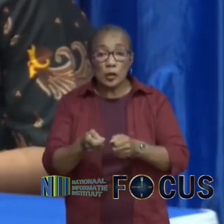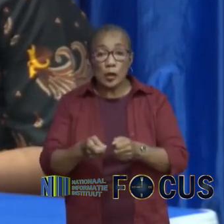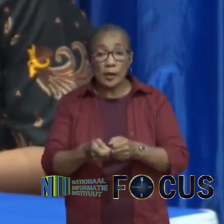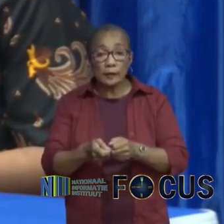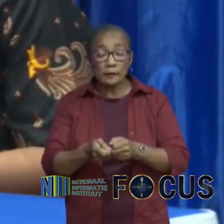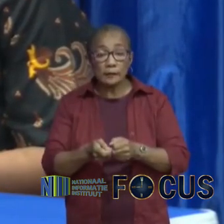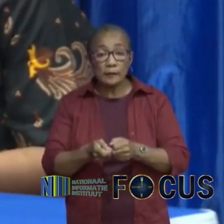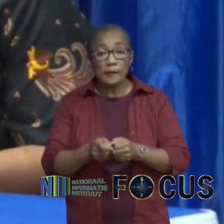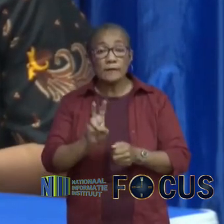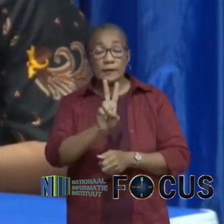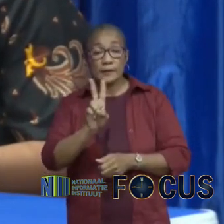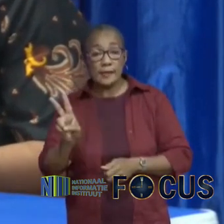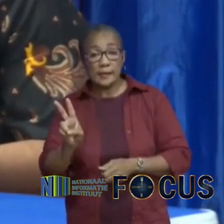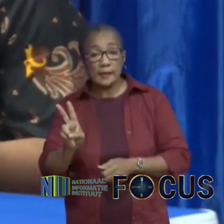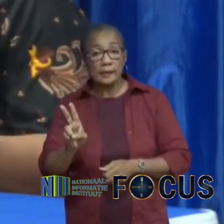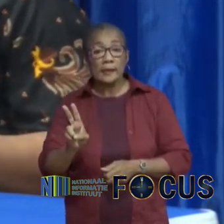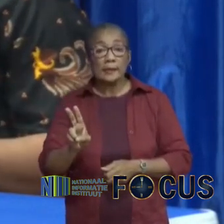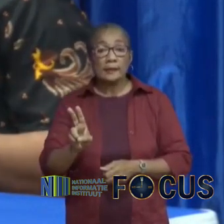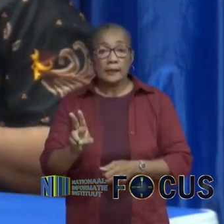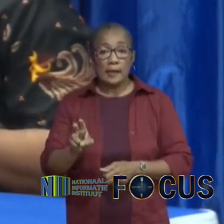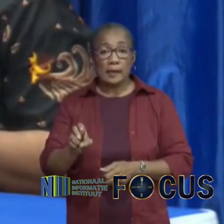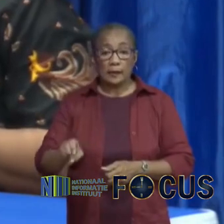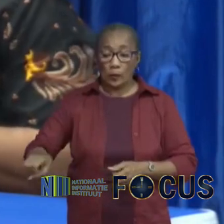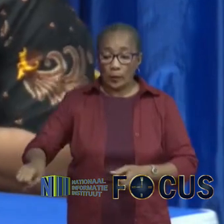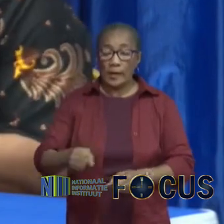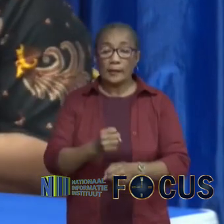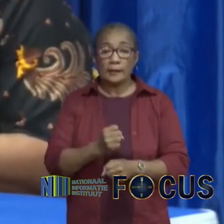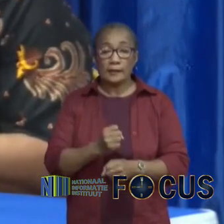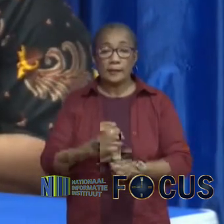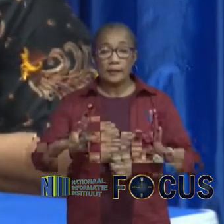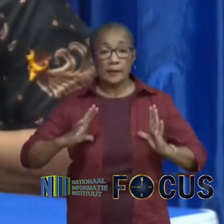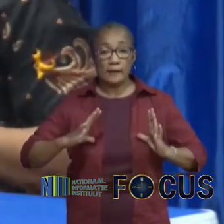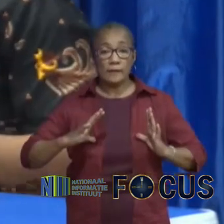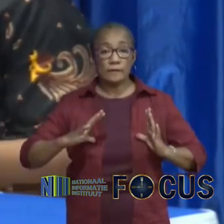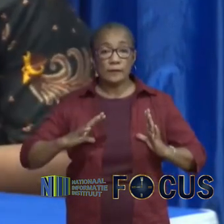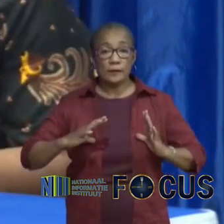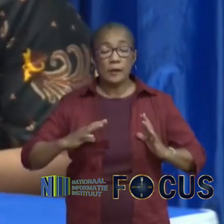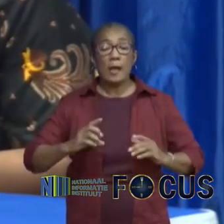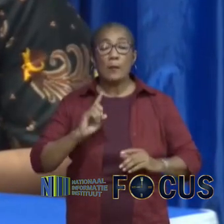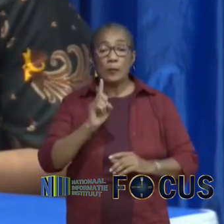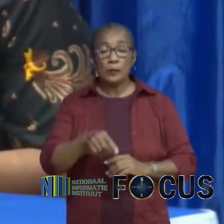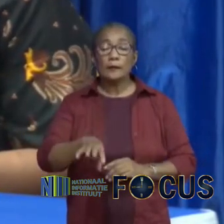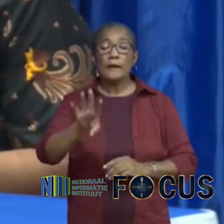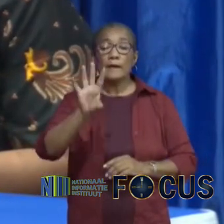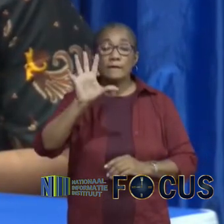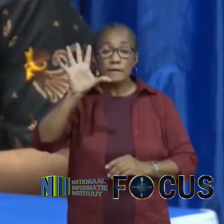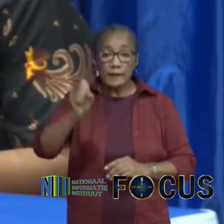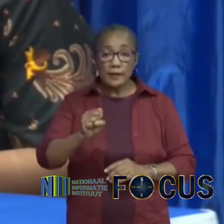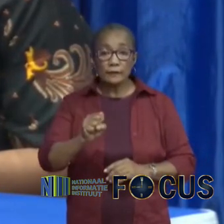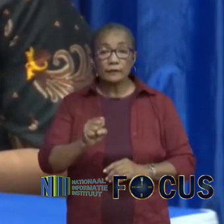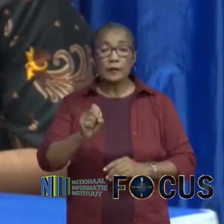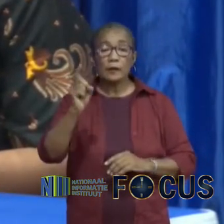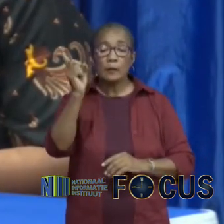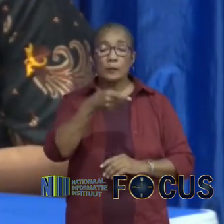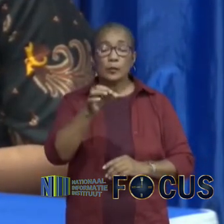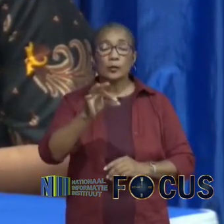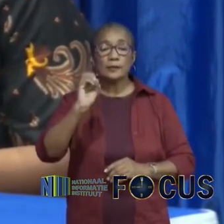basiszorgverzekering dat de werkgever 50% en de werknemer 50% moet opbrengen voor de